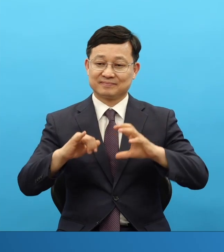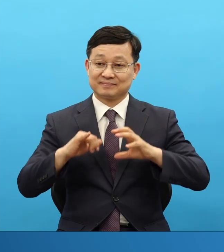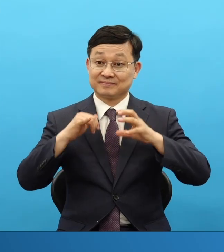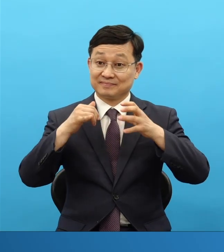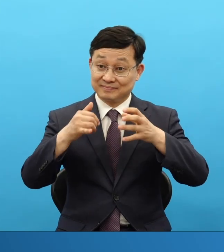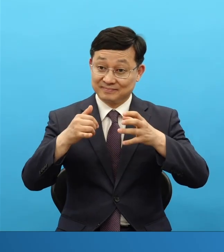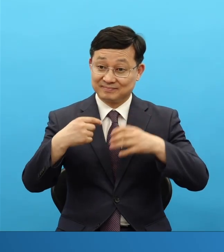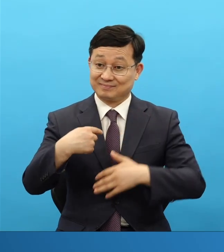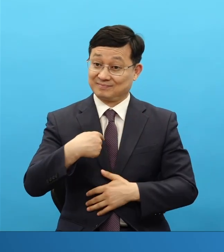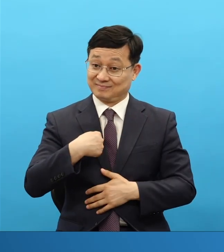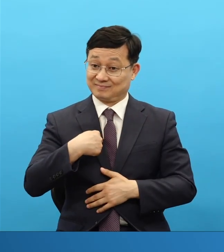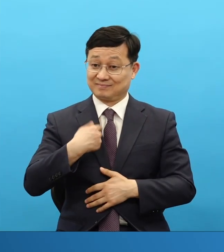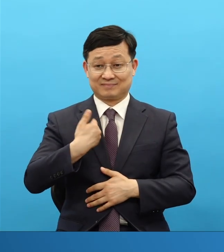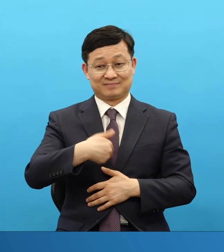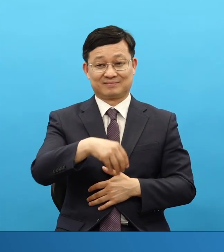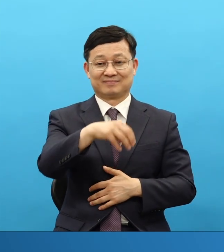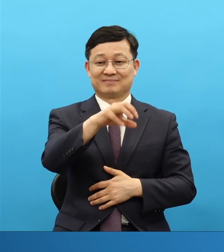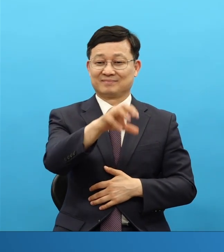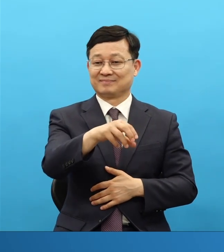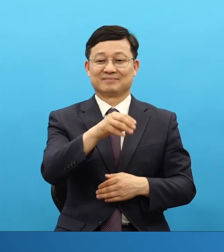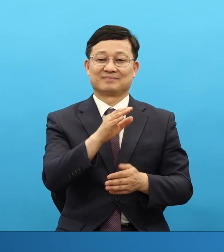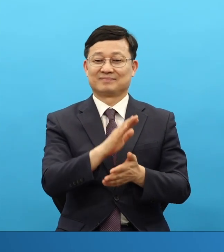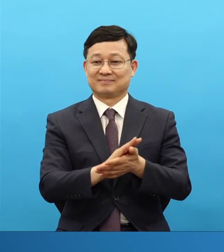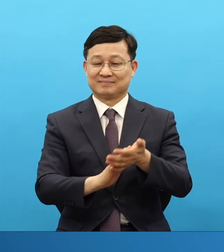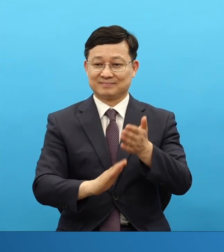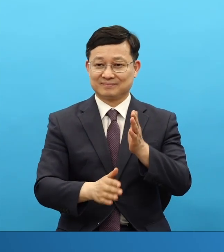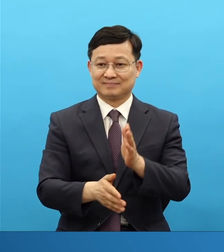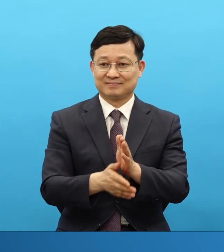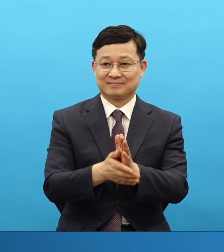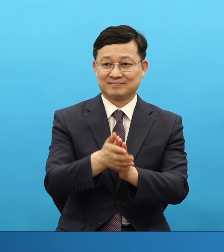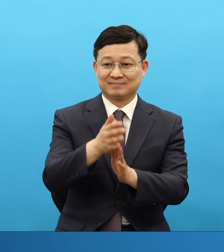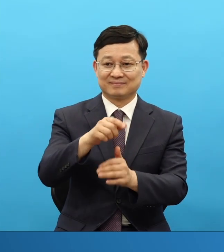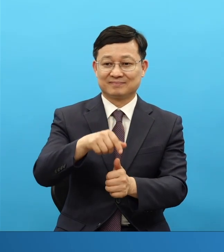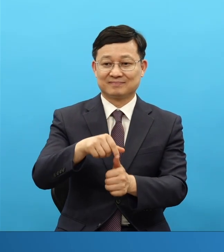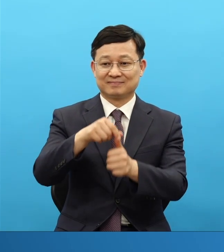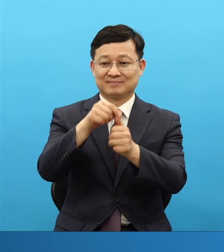세상과 나는 강도 없고